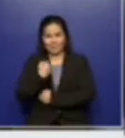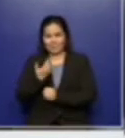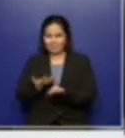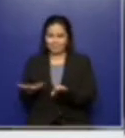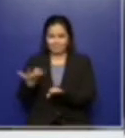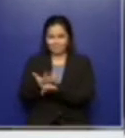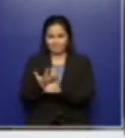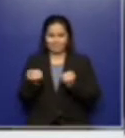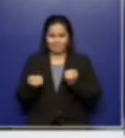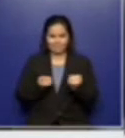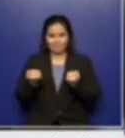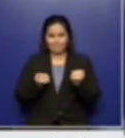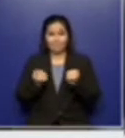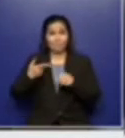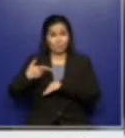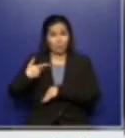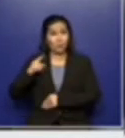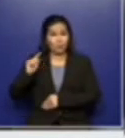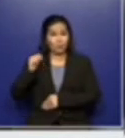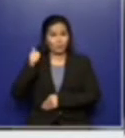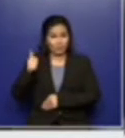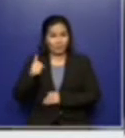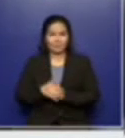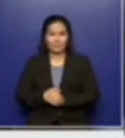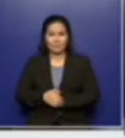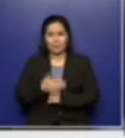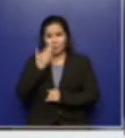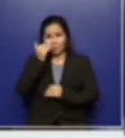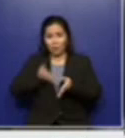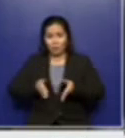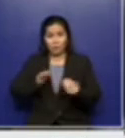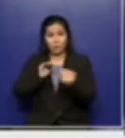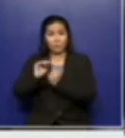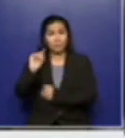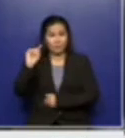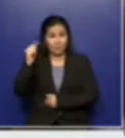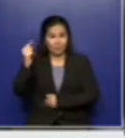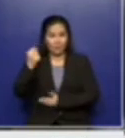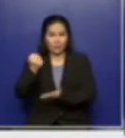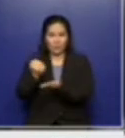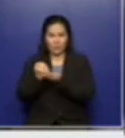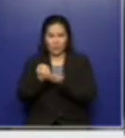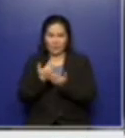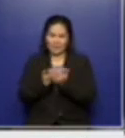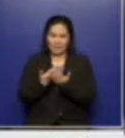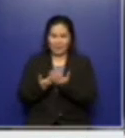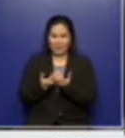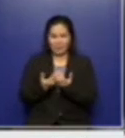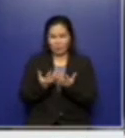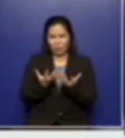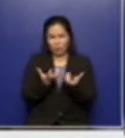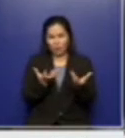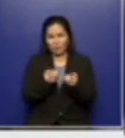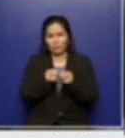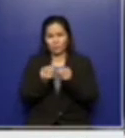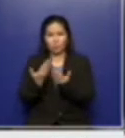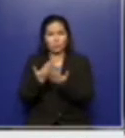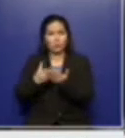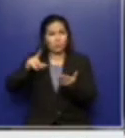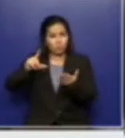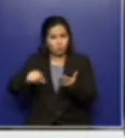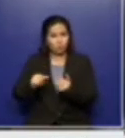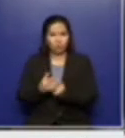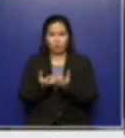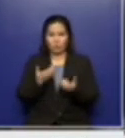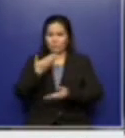ได้ใช้ประโยชน์จากตรงนี้เพราะถนนใหม่ๆนี่แหละครับจะทำให้ต้นทุนการขนส่งต่ำและสินค้าสามารถน